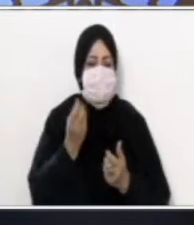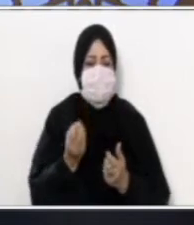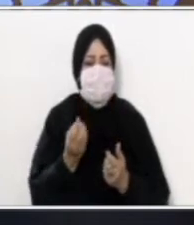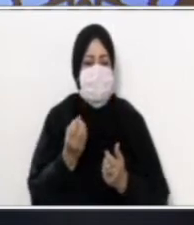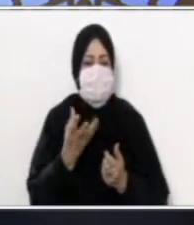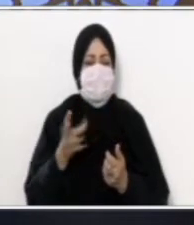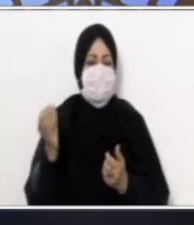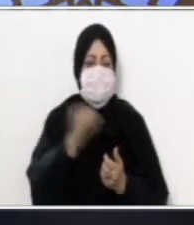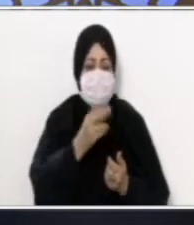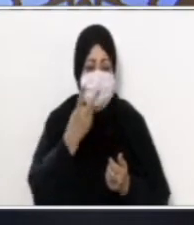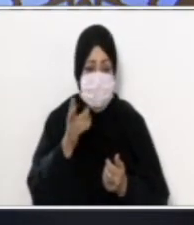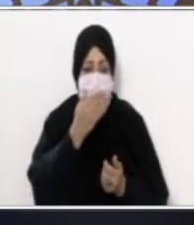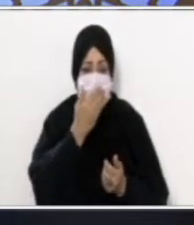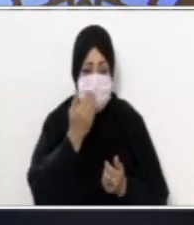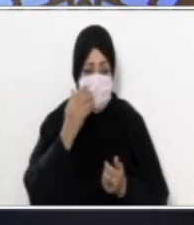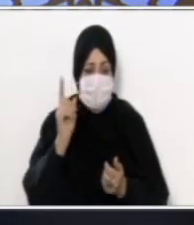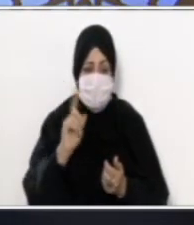ما